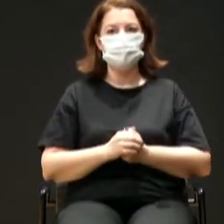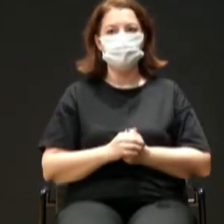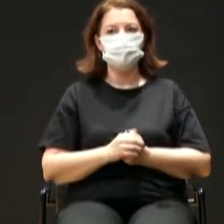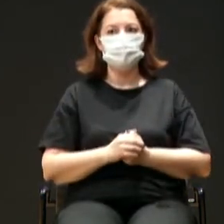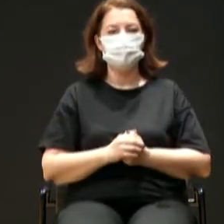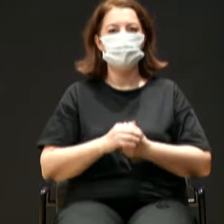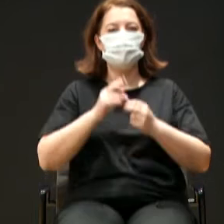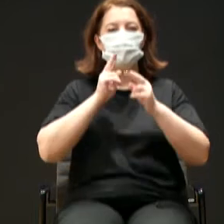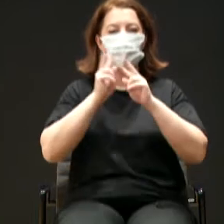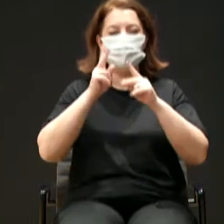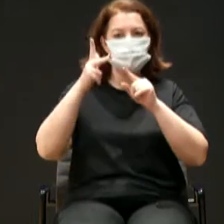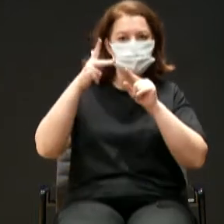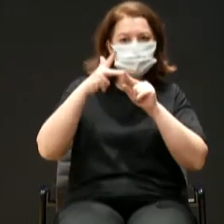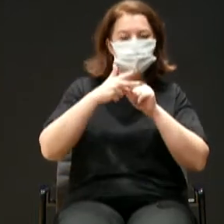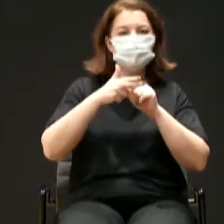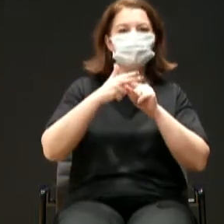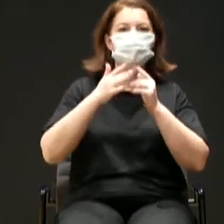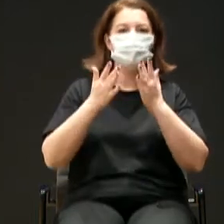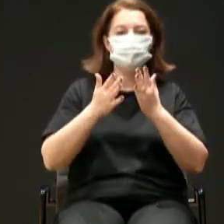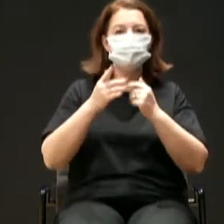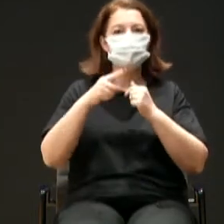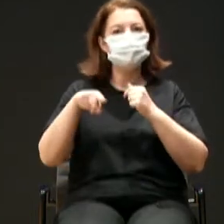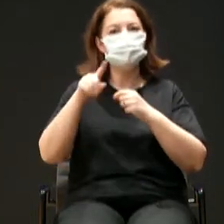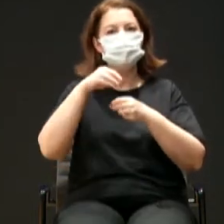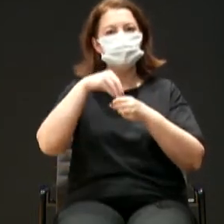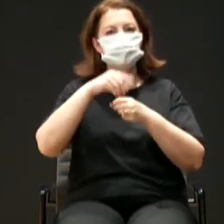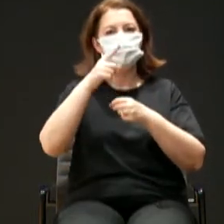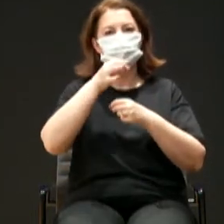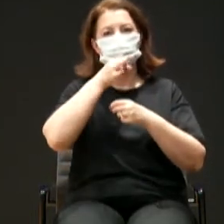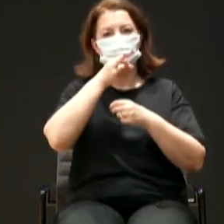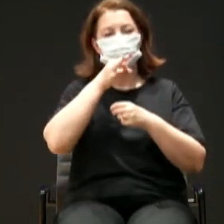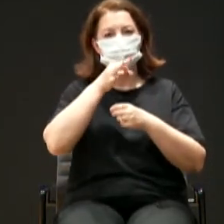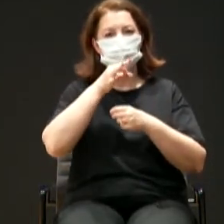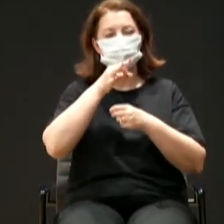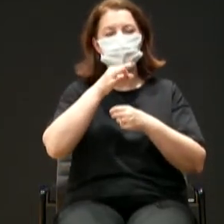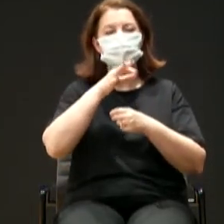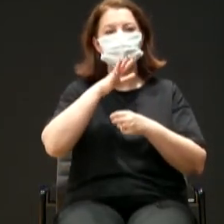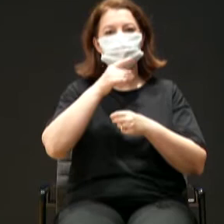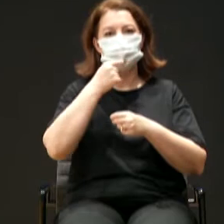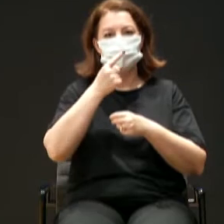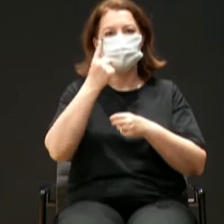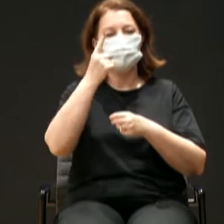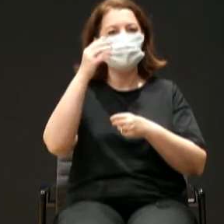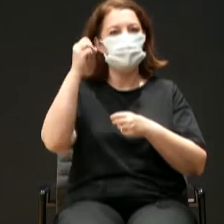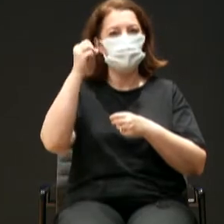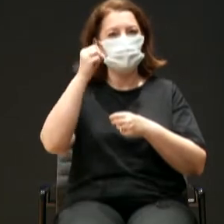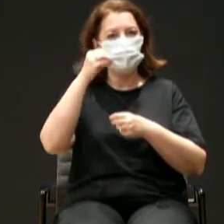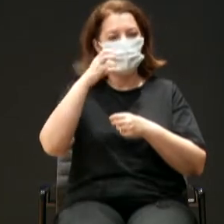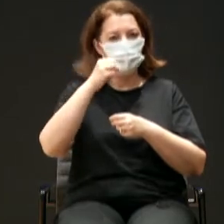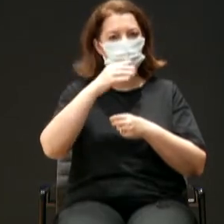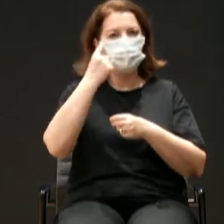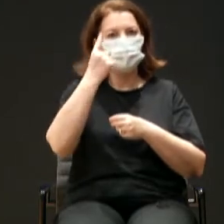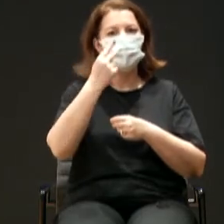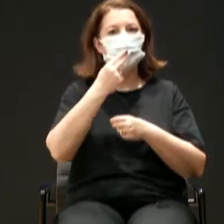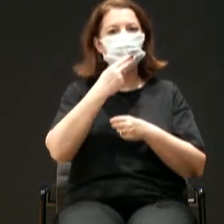elektriğin azizliğine uğradık. Arada da şöyle bir şey ifade ettim arkadaşlarıma. Bir AK Parti'de bir